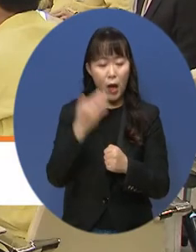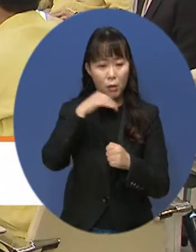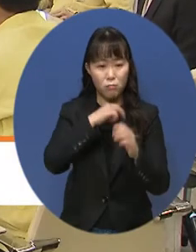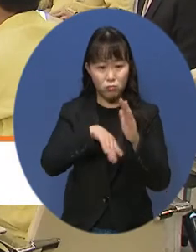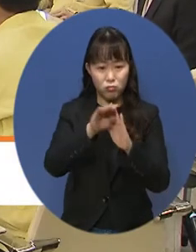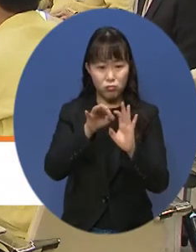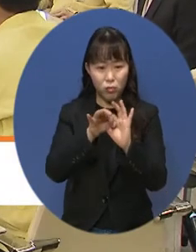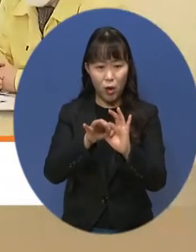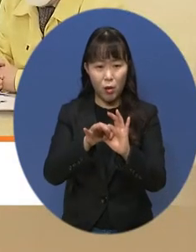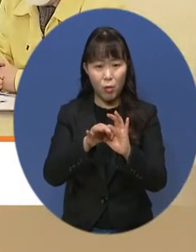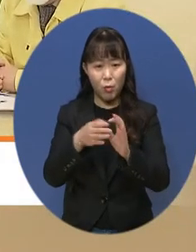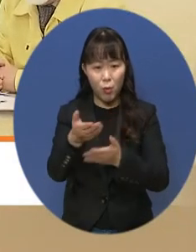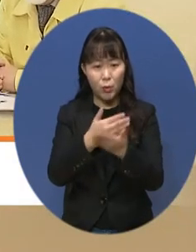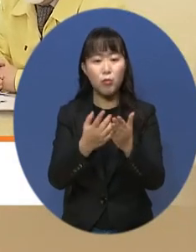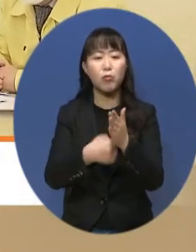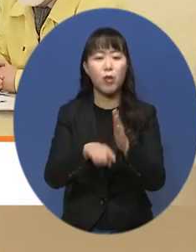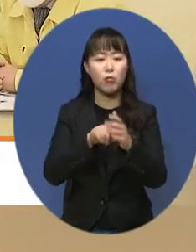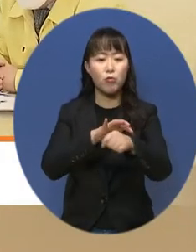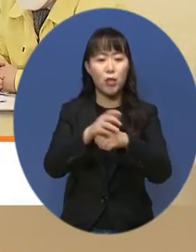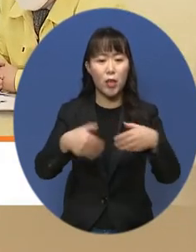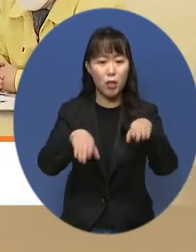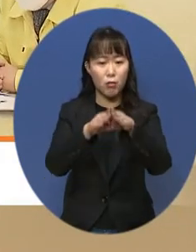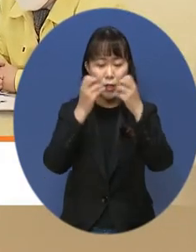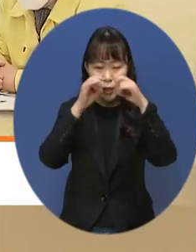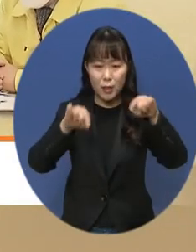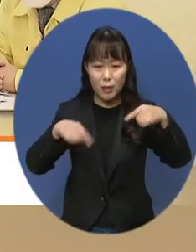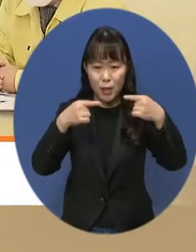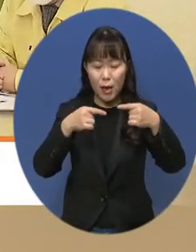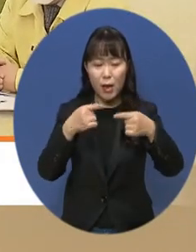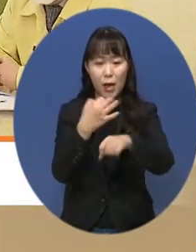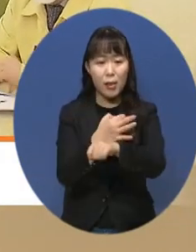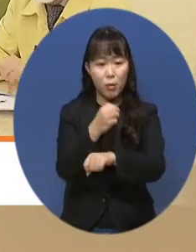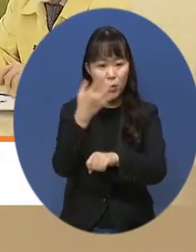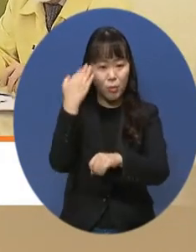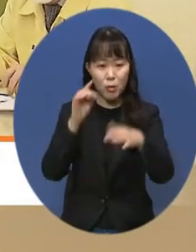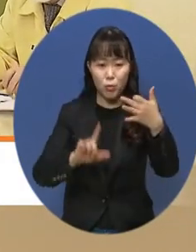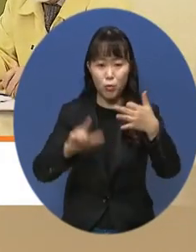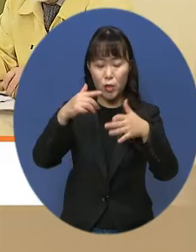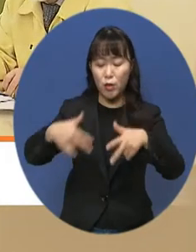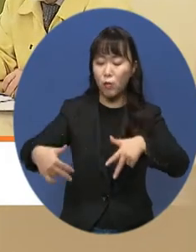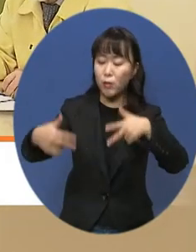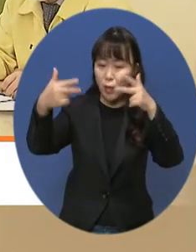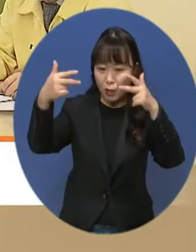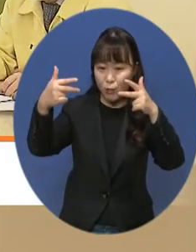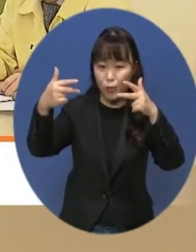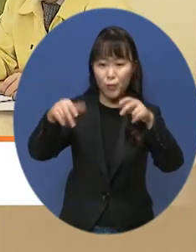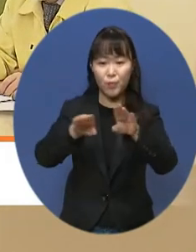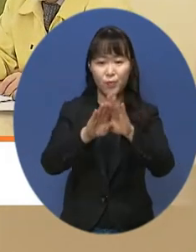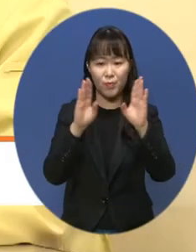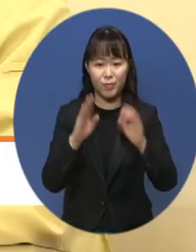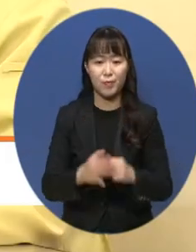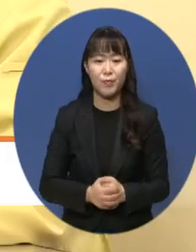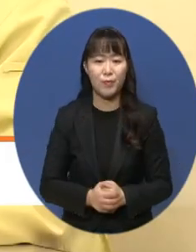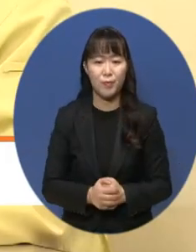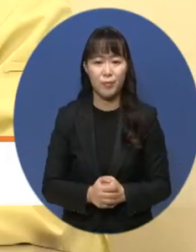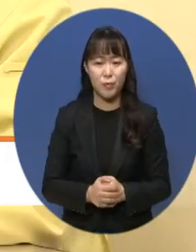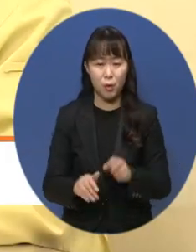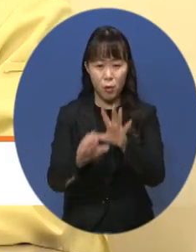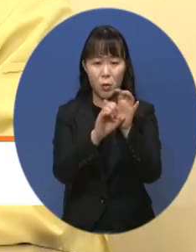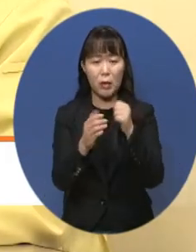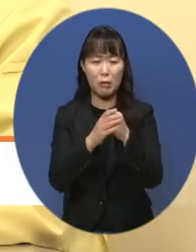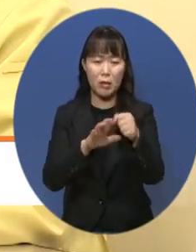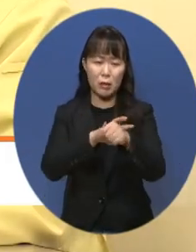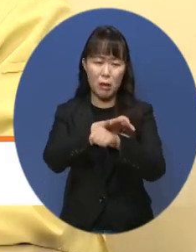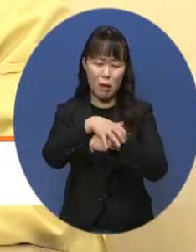교류 활성화를 위한 국제기구 신년 간담회를 지난 19일 영상으로 개최했습니다. 코로나로